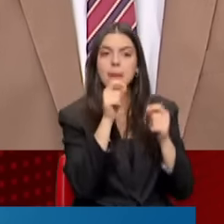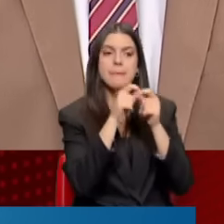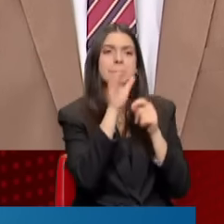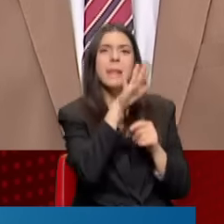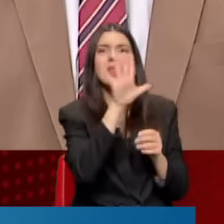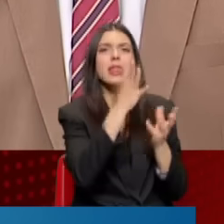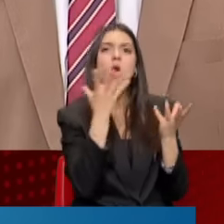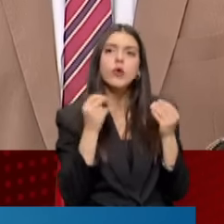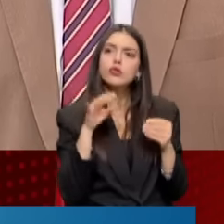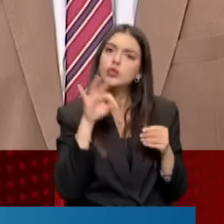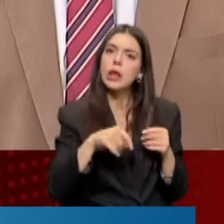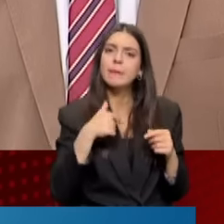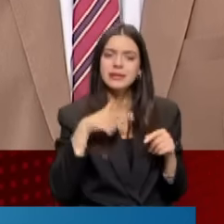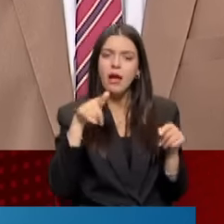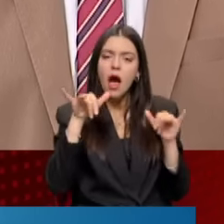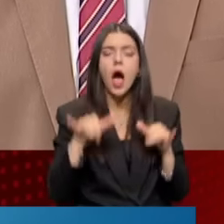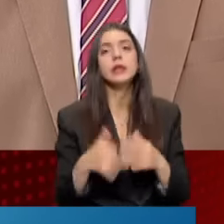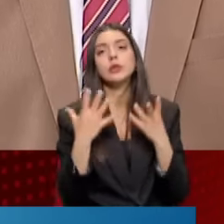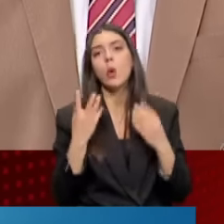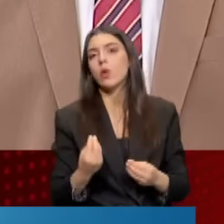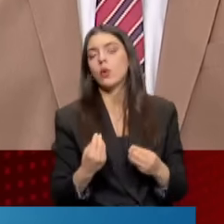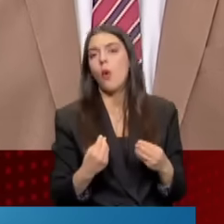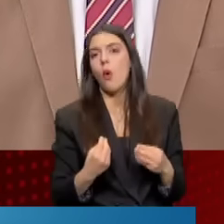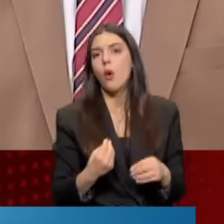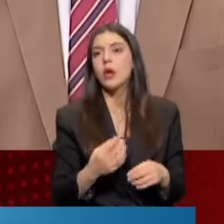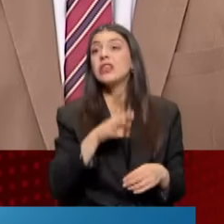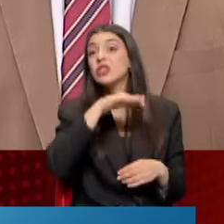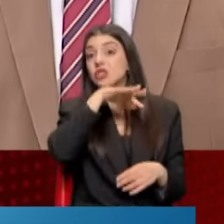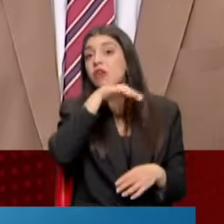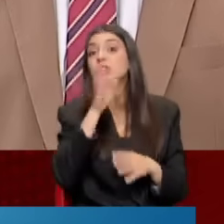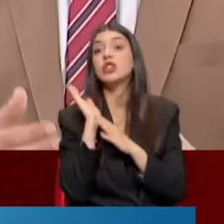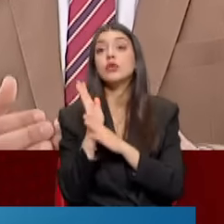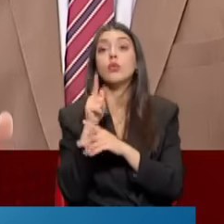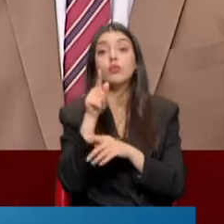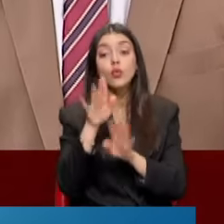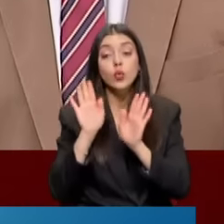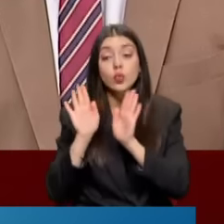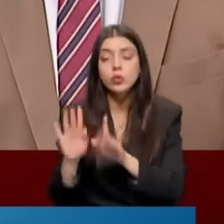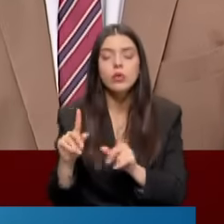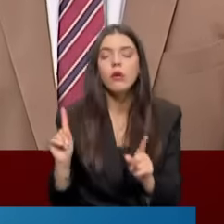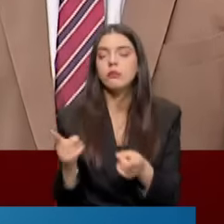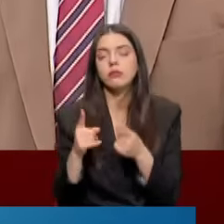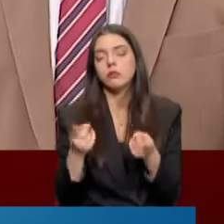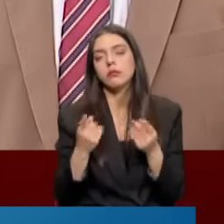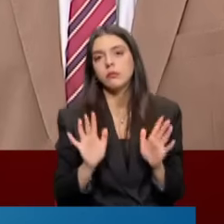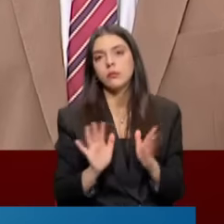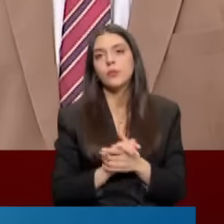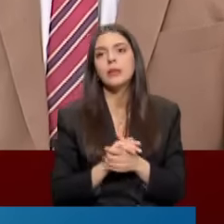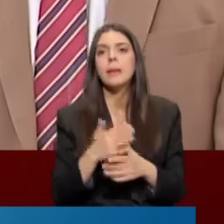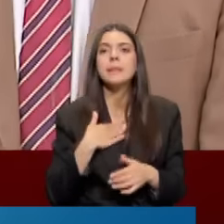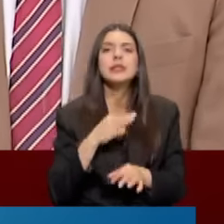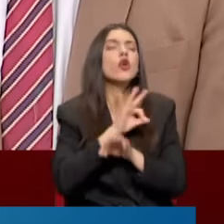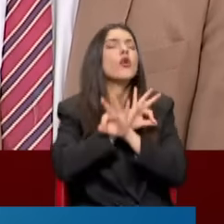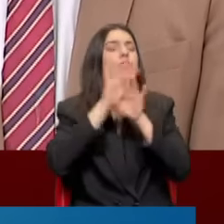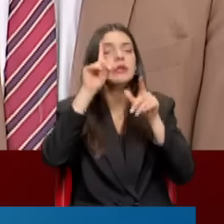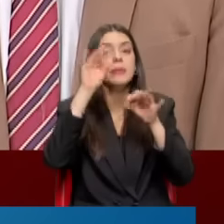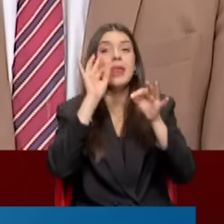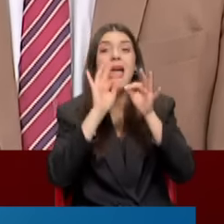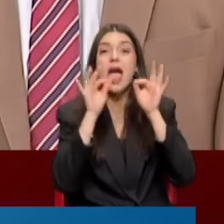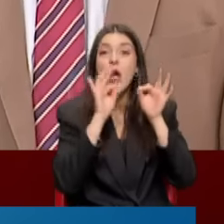olduysa şu anda Bizde de aynı şey oluyor ve yaşlanıyoruz bunu durdurmak mümkün değil Yani biz muhteşem bir ekonomi